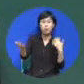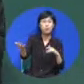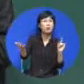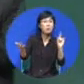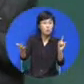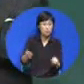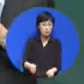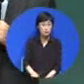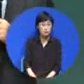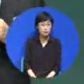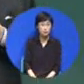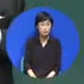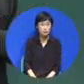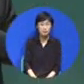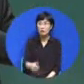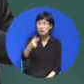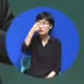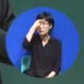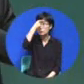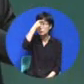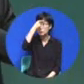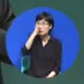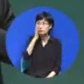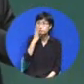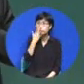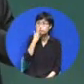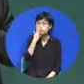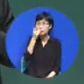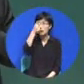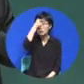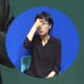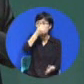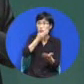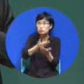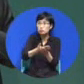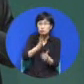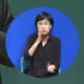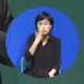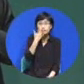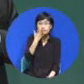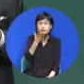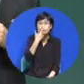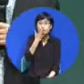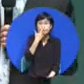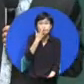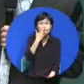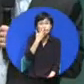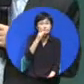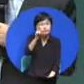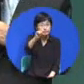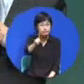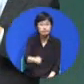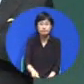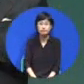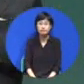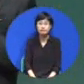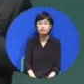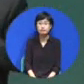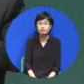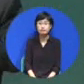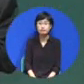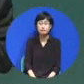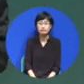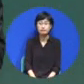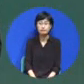예, 기도 모르는 사람들은 기도의 중요한 걸 모르잖아요. People who do not understand what prayer is cannot understand